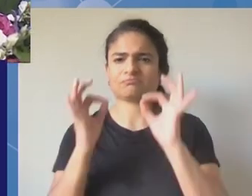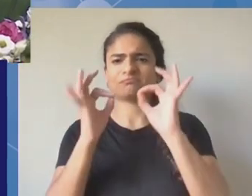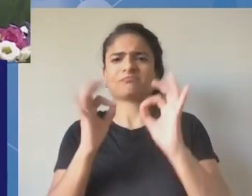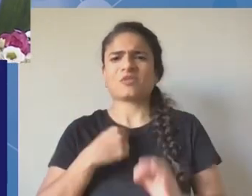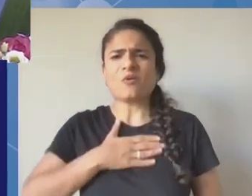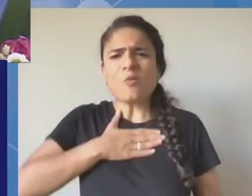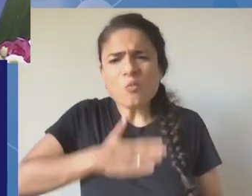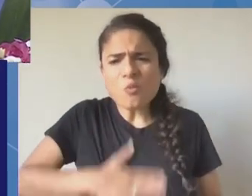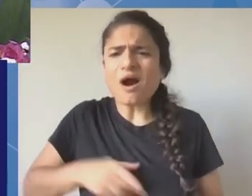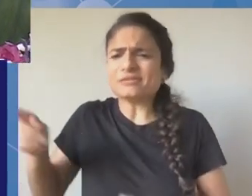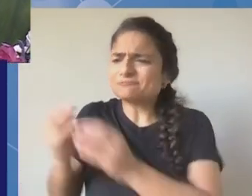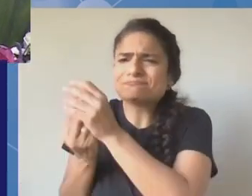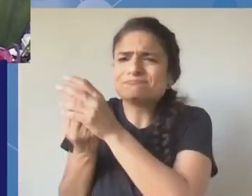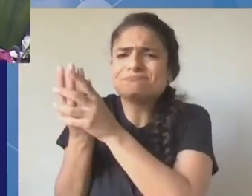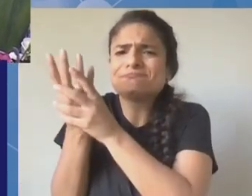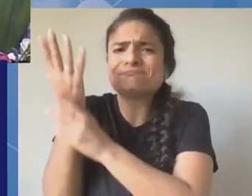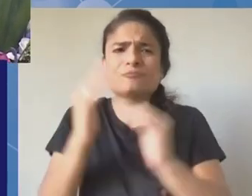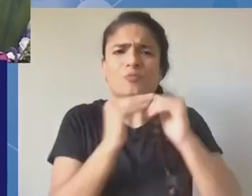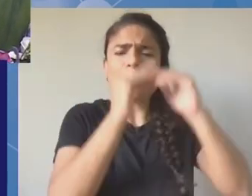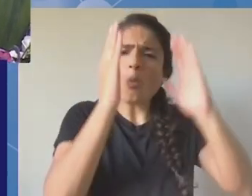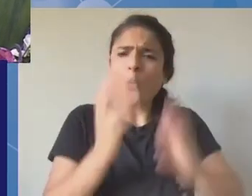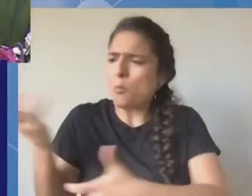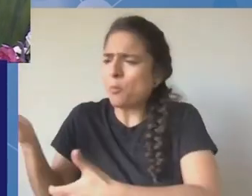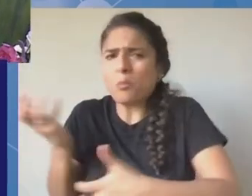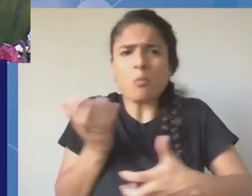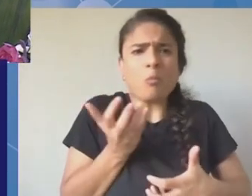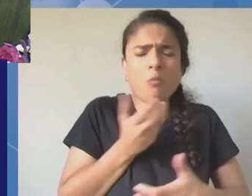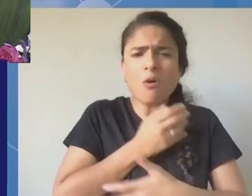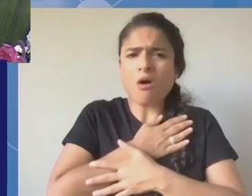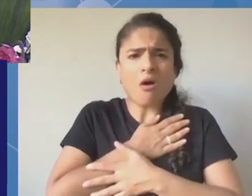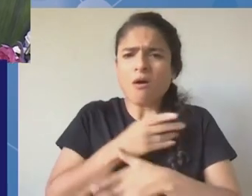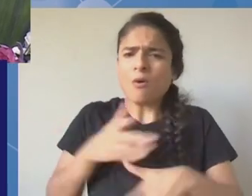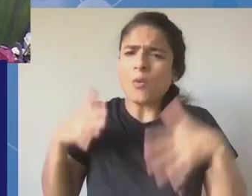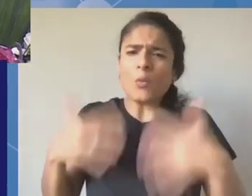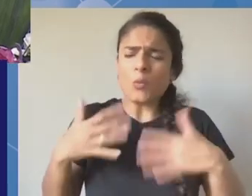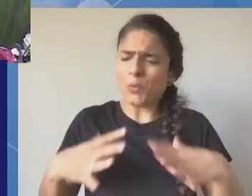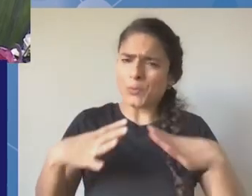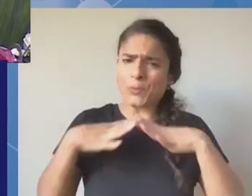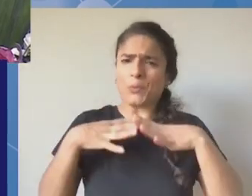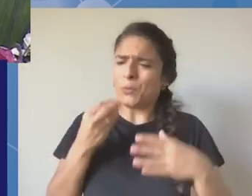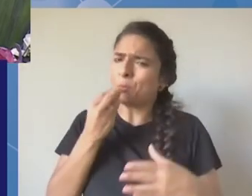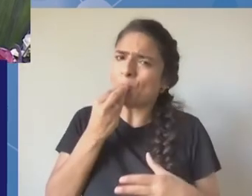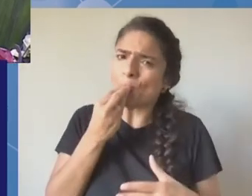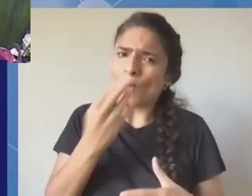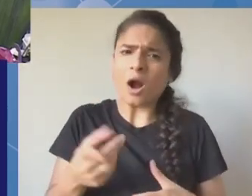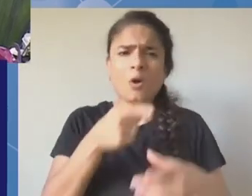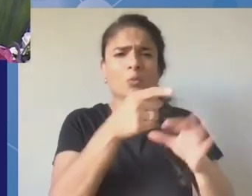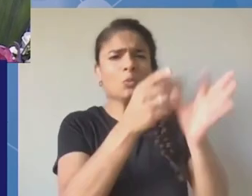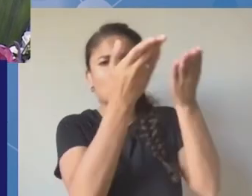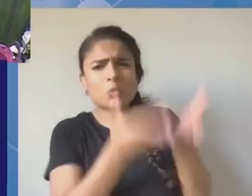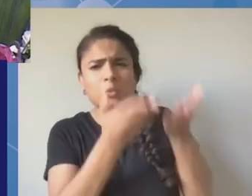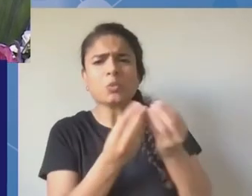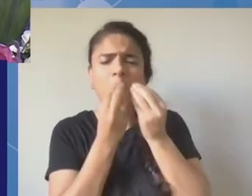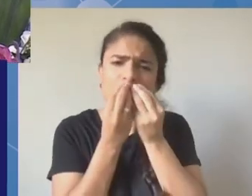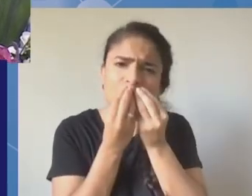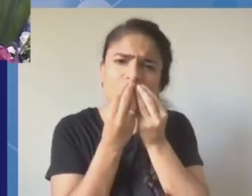我想把这些花带回家里，是说这对我来说非常非常非